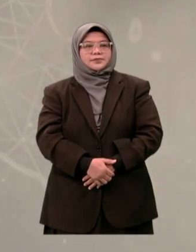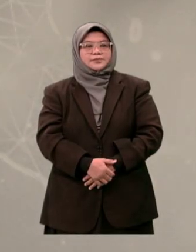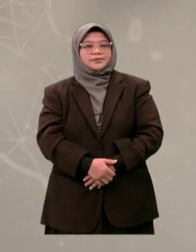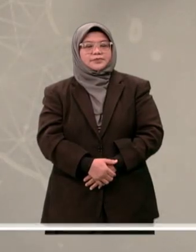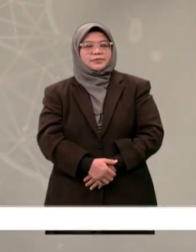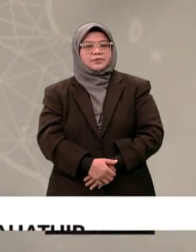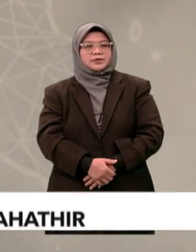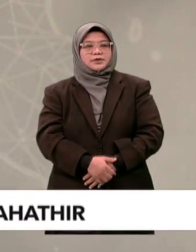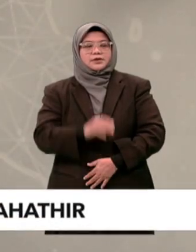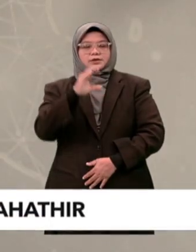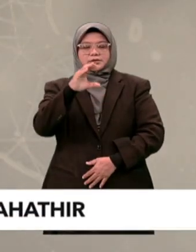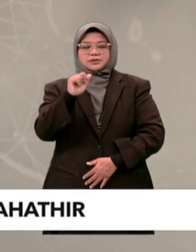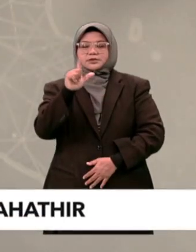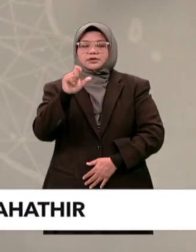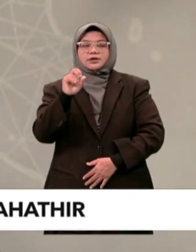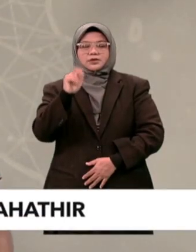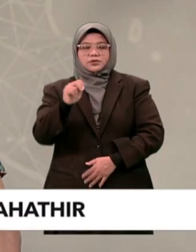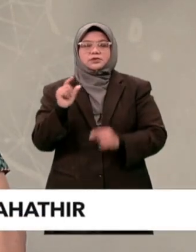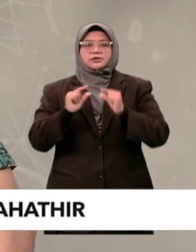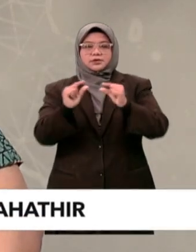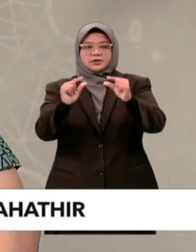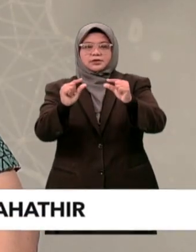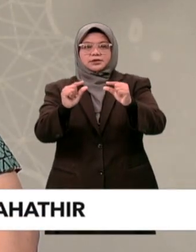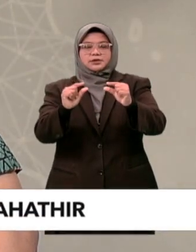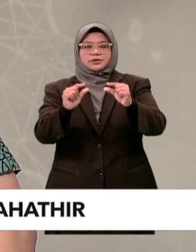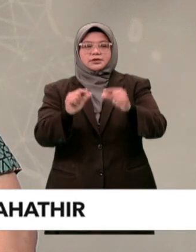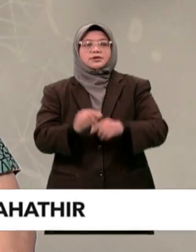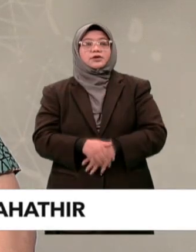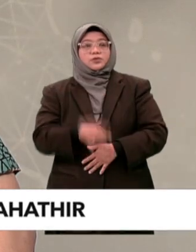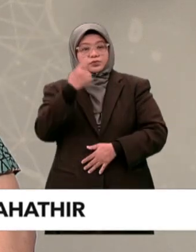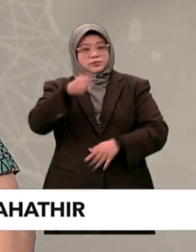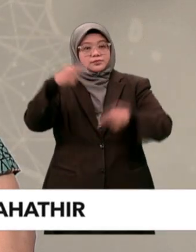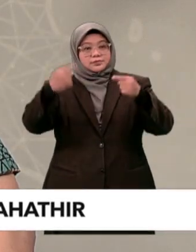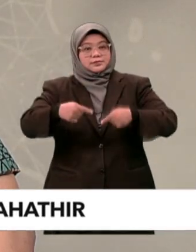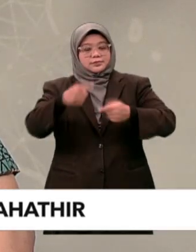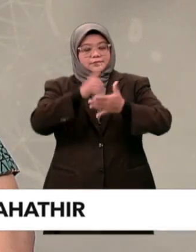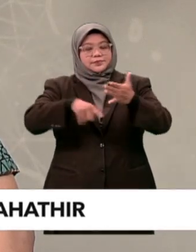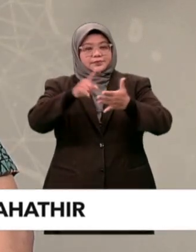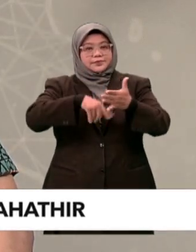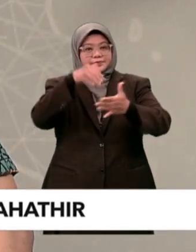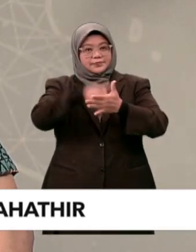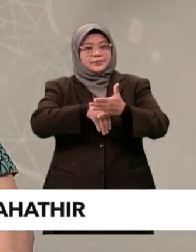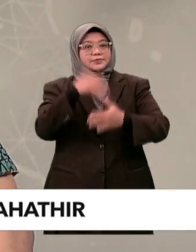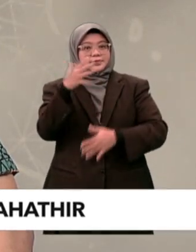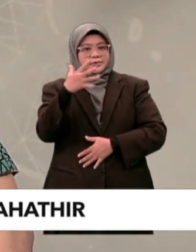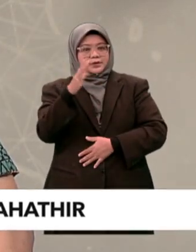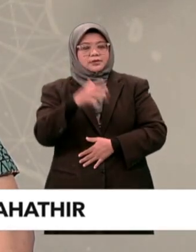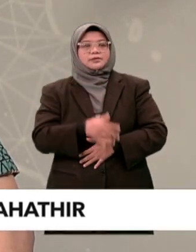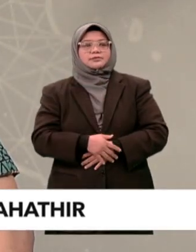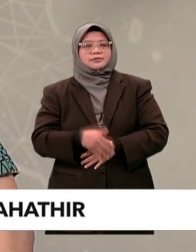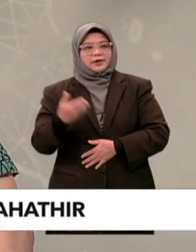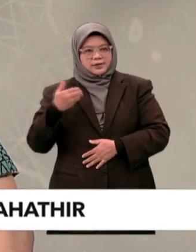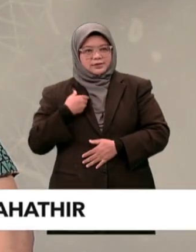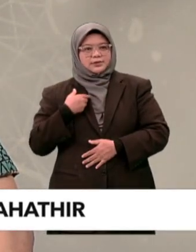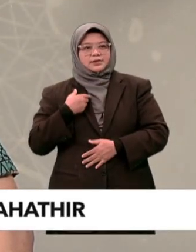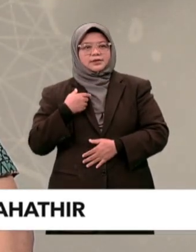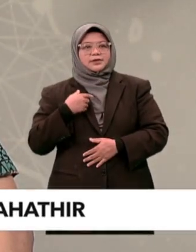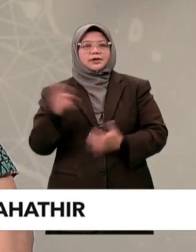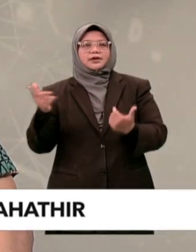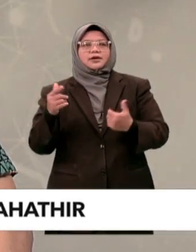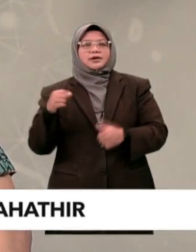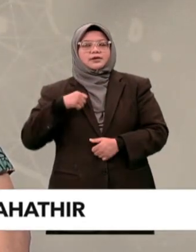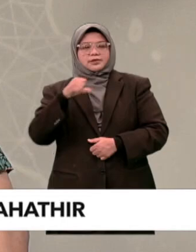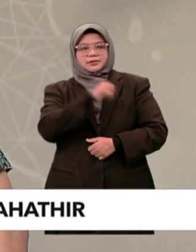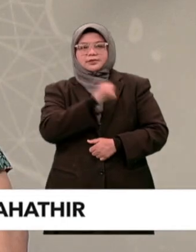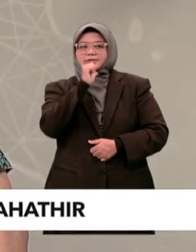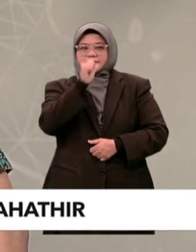calon-calon gerakan tanah air GTI yang akan bertanding pada pelihara umum ke-15 akan terdiri daripada ahli bukan